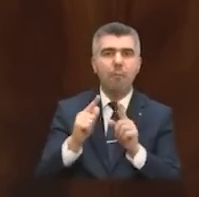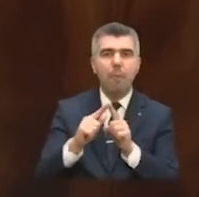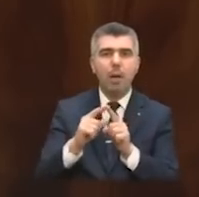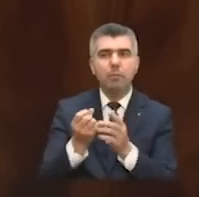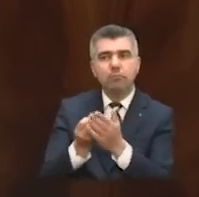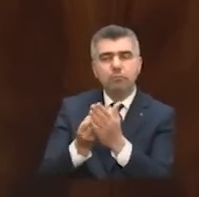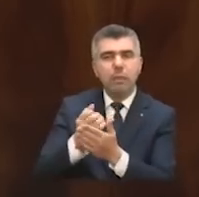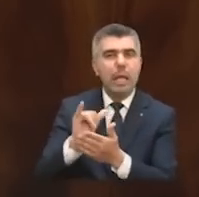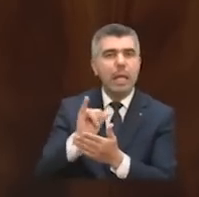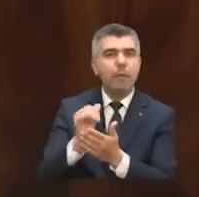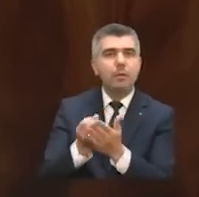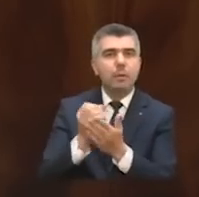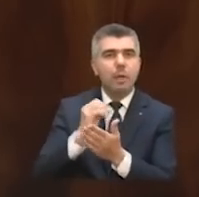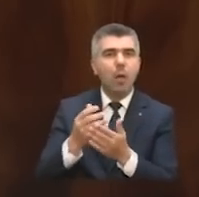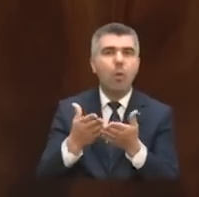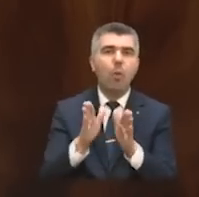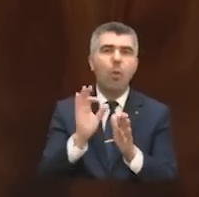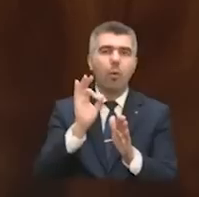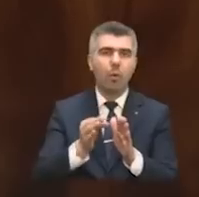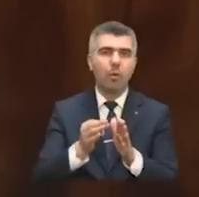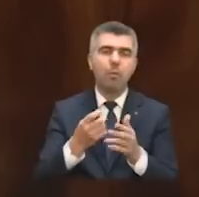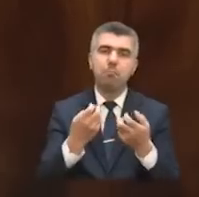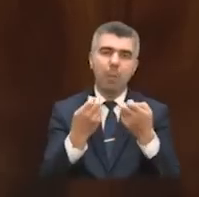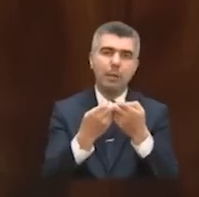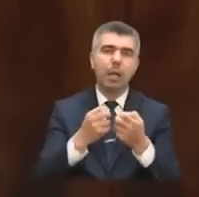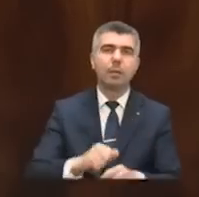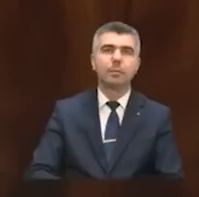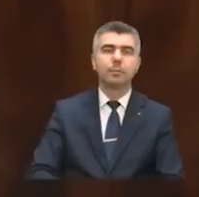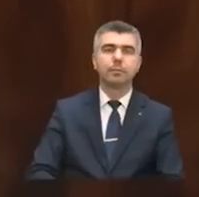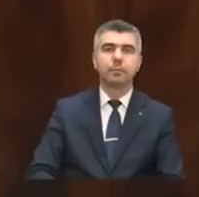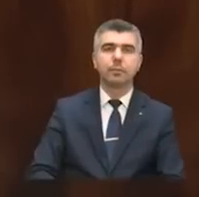لها كيفاش دير. دونك هذا غادي يكون مفتوح باش نعطيكم غير المثال.